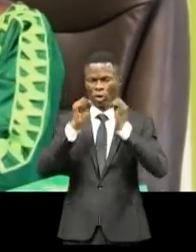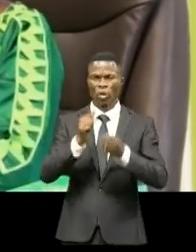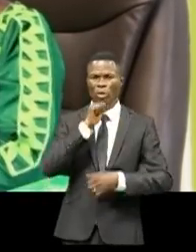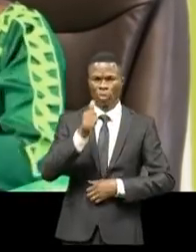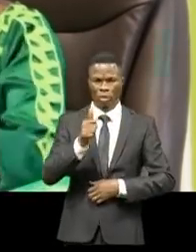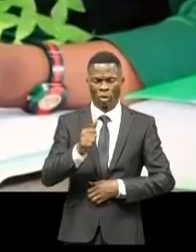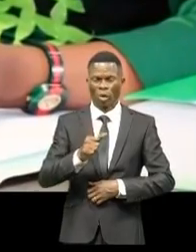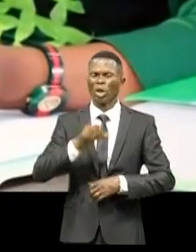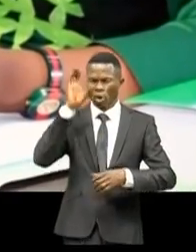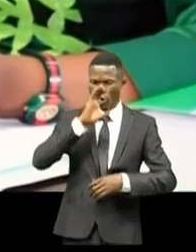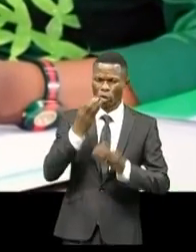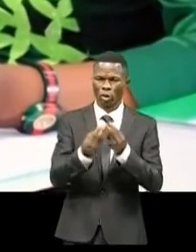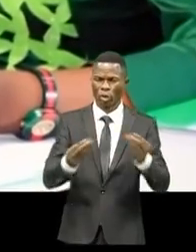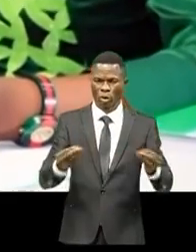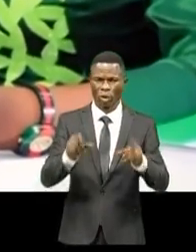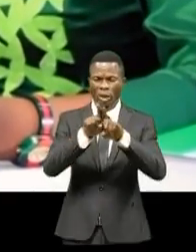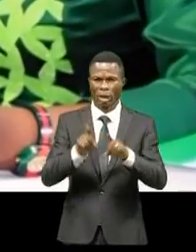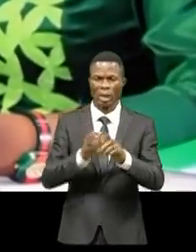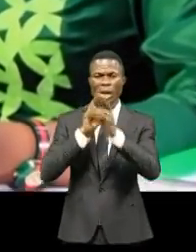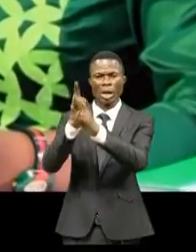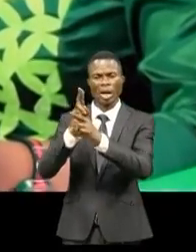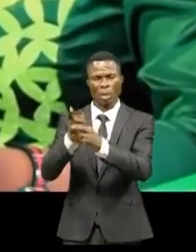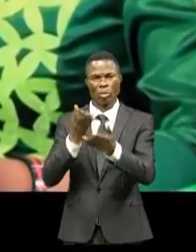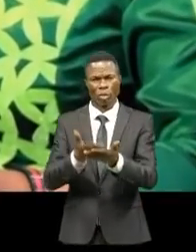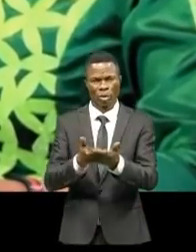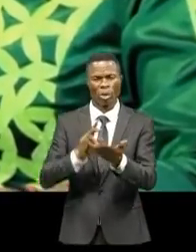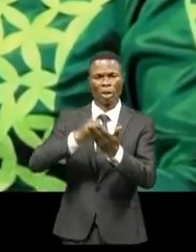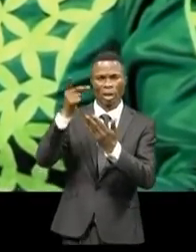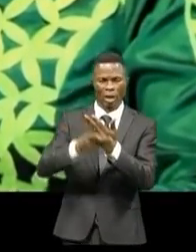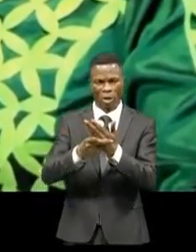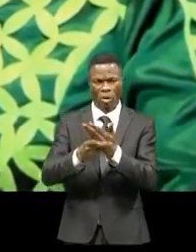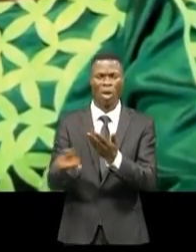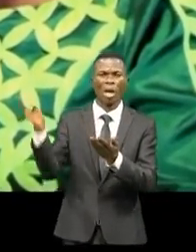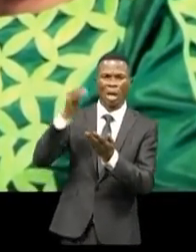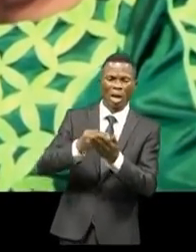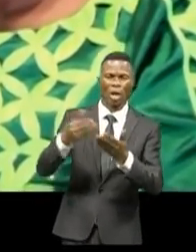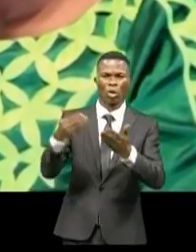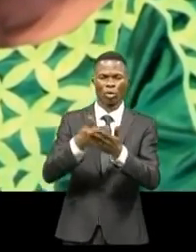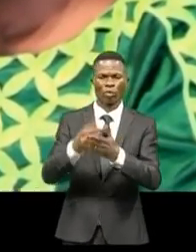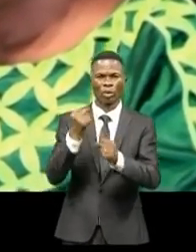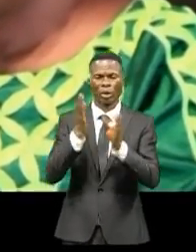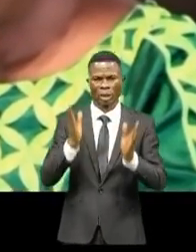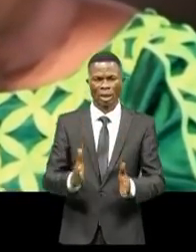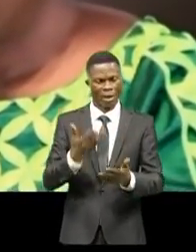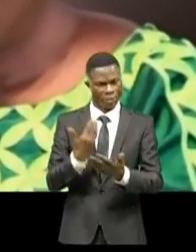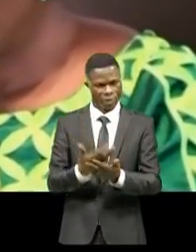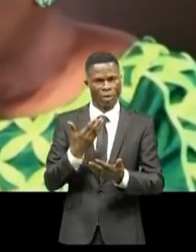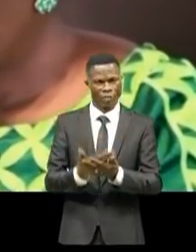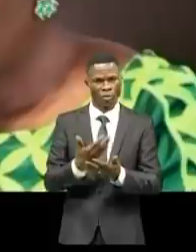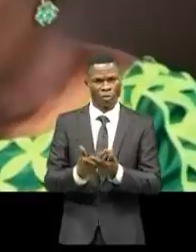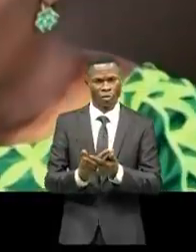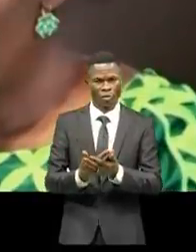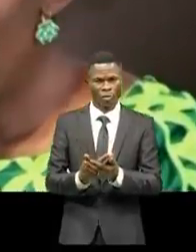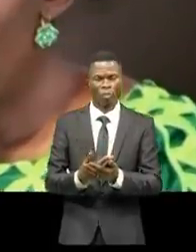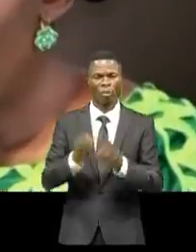son cheval de bataille, a également soumis au Conseil un plan de mécanisation générale et immédiate d'un